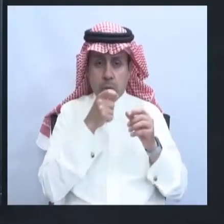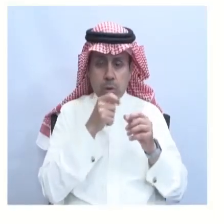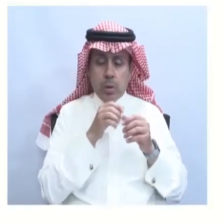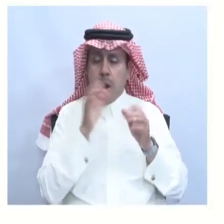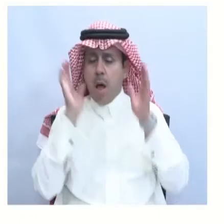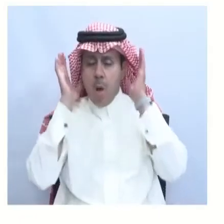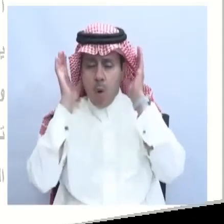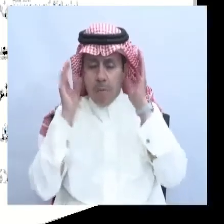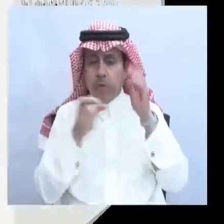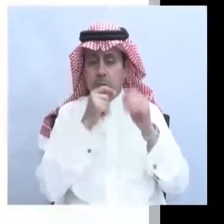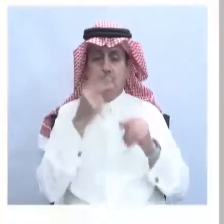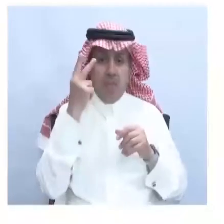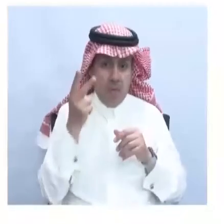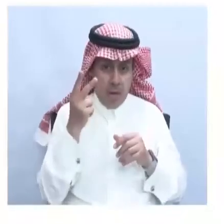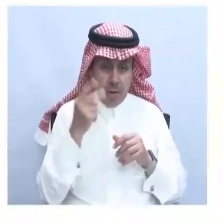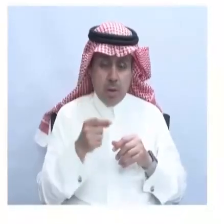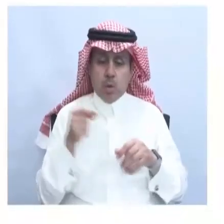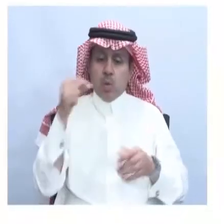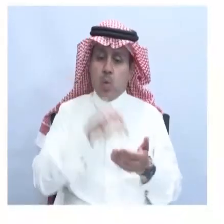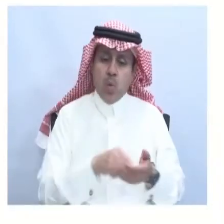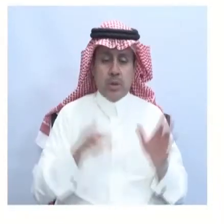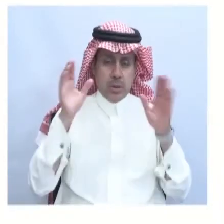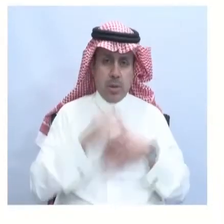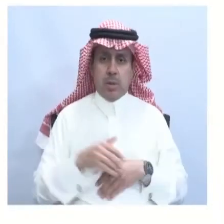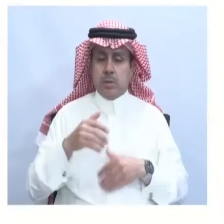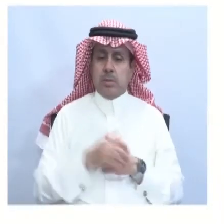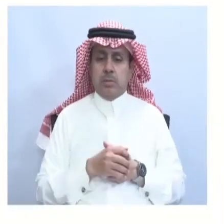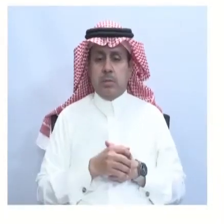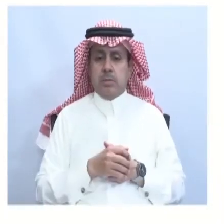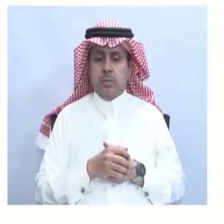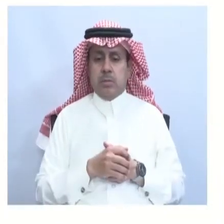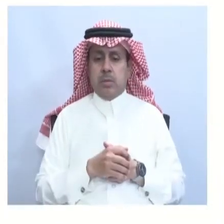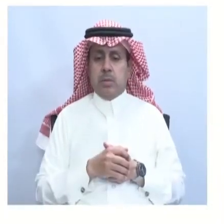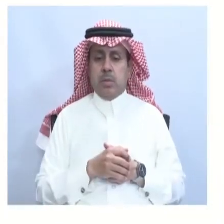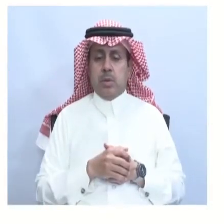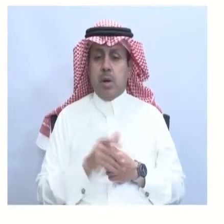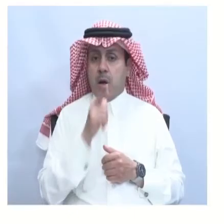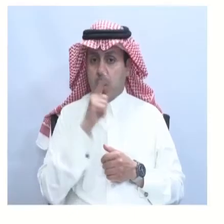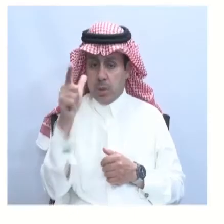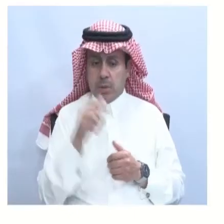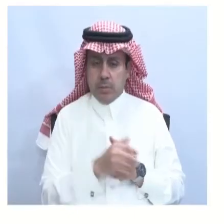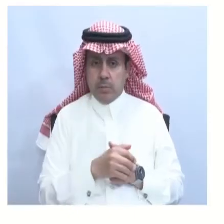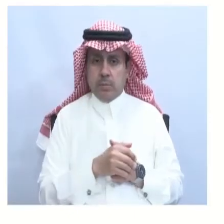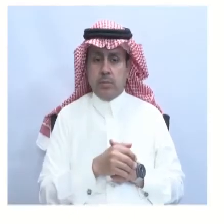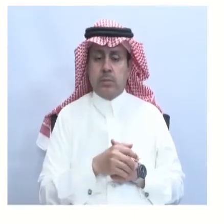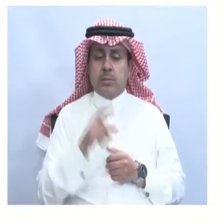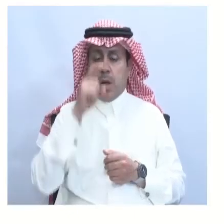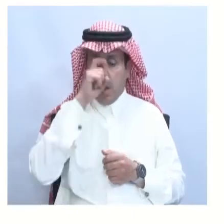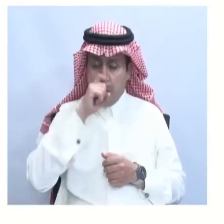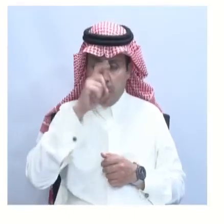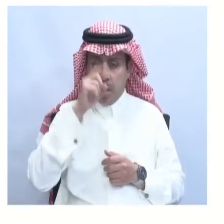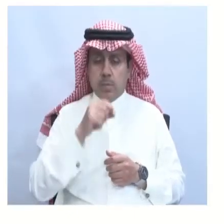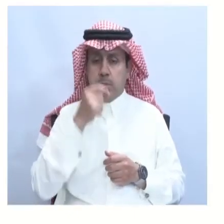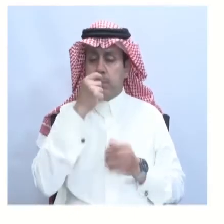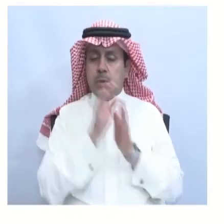الصلاه اذا هذا ما يتعلق بوقت البيع قال الله تعالى يا ايها الذين امنوا اذا نودي للصلاه من